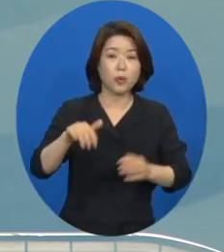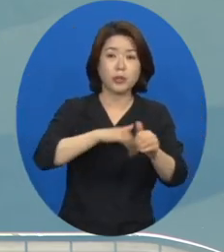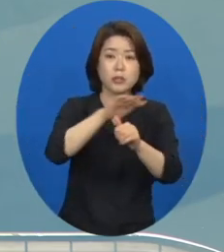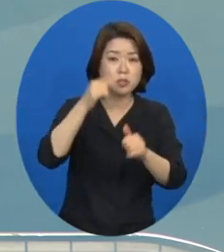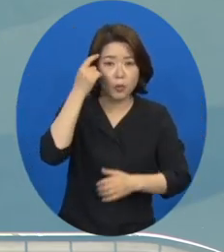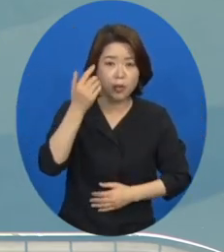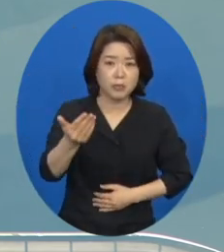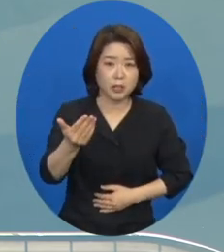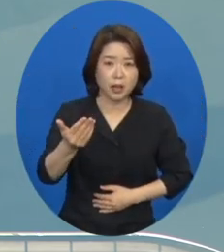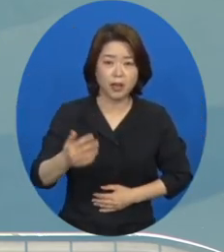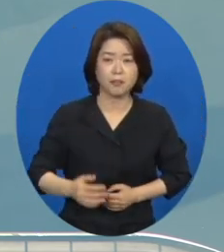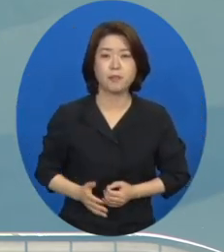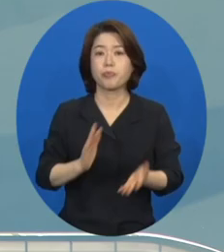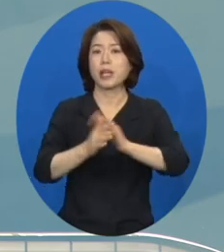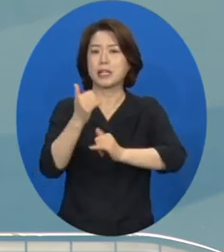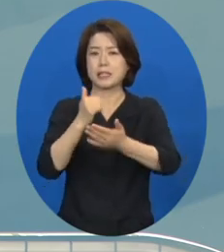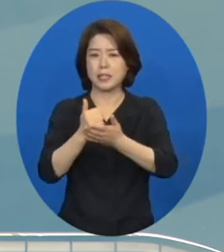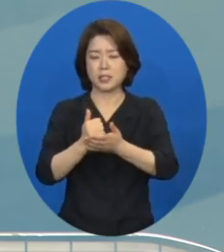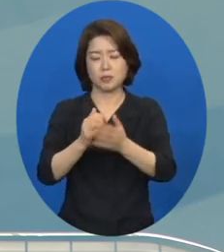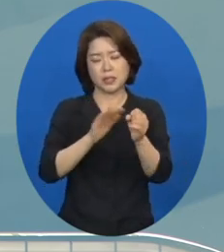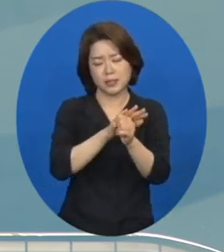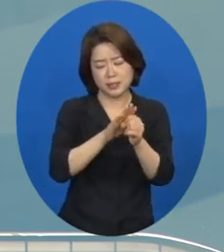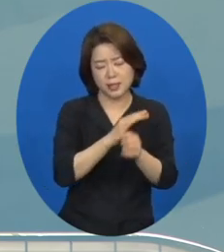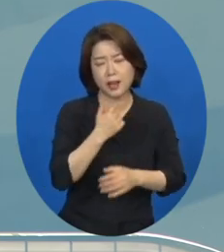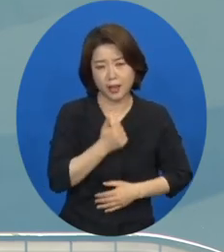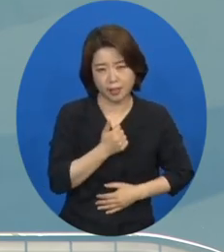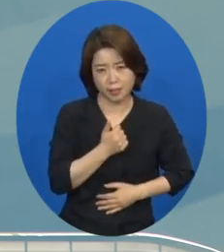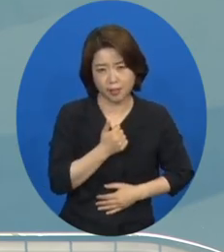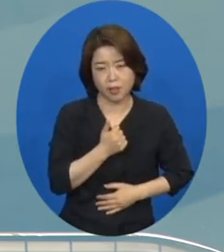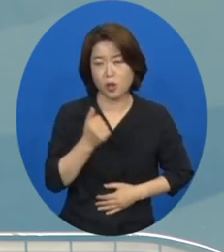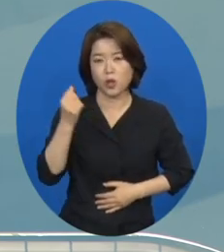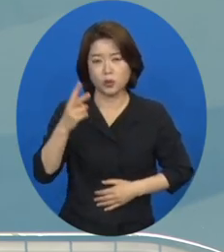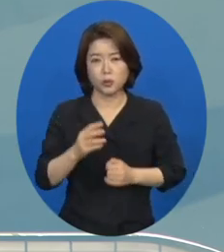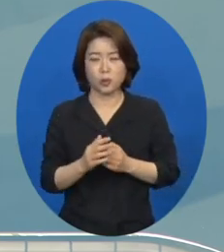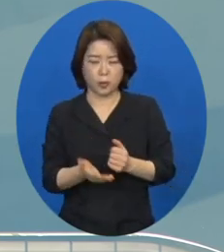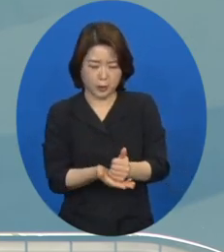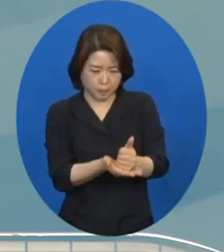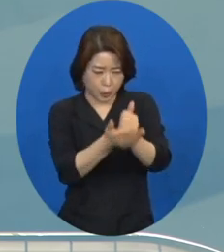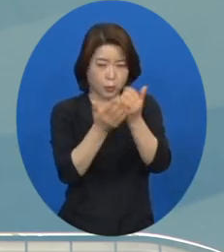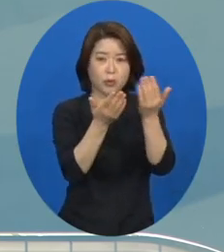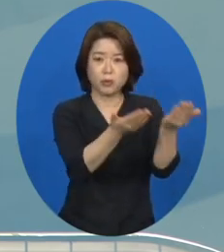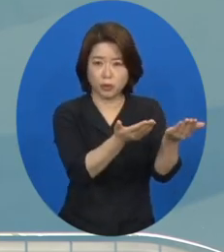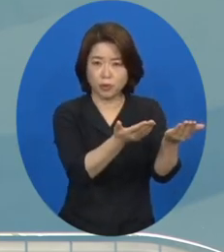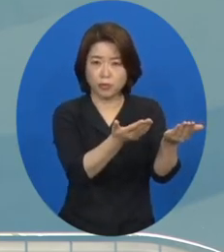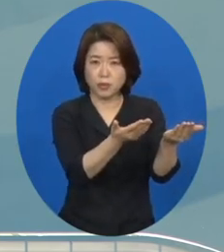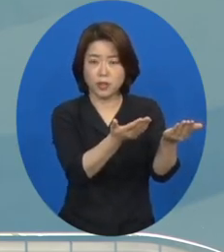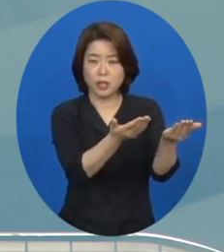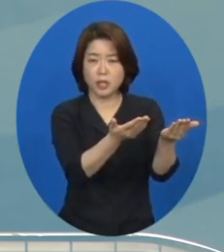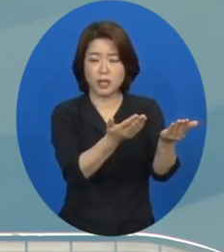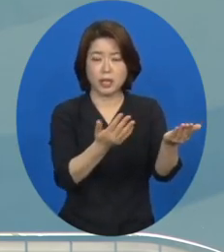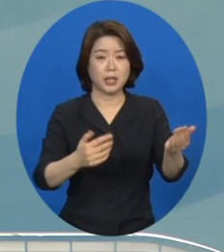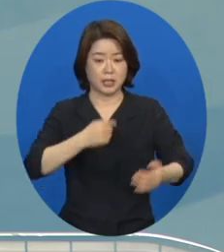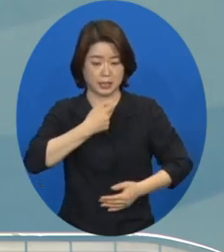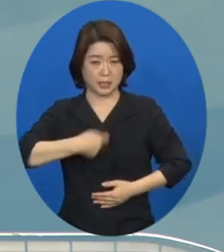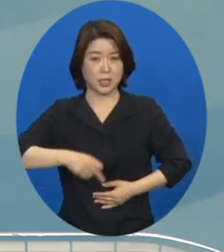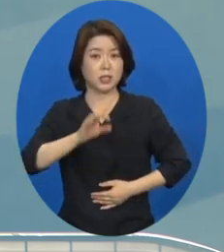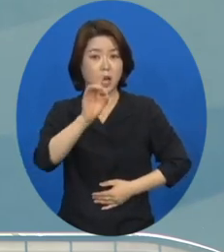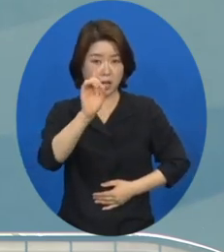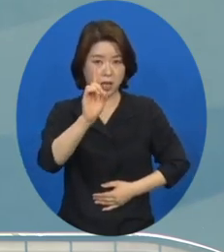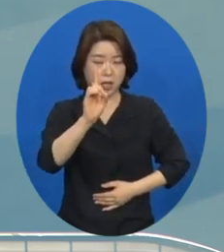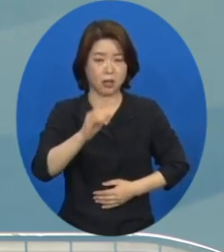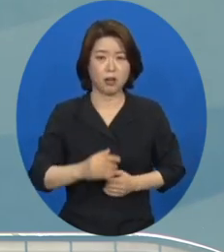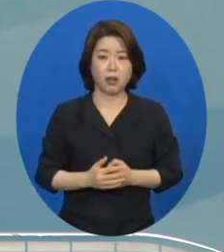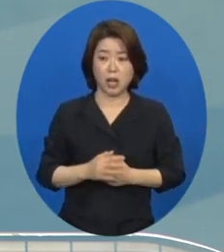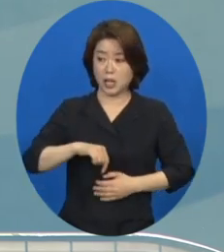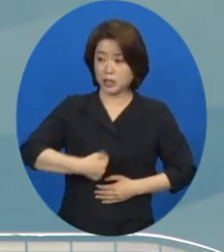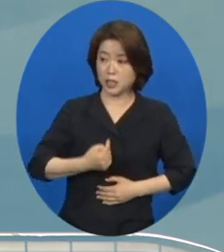상황이에요? 예수님이 그토록 사랑하셨고 또 섬겼던 당신의 제자가